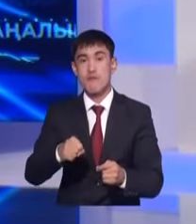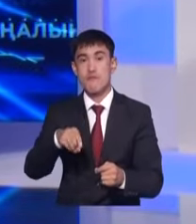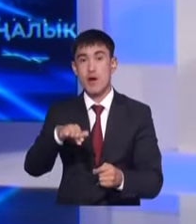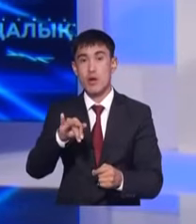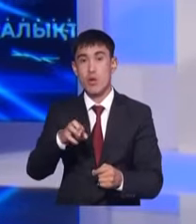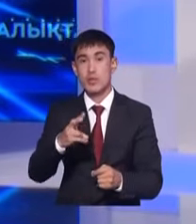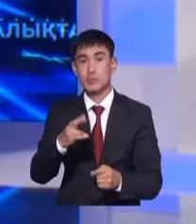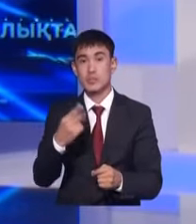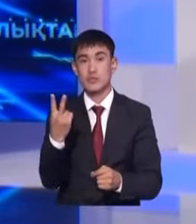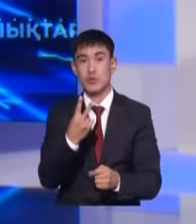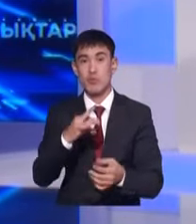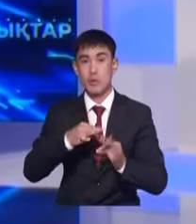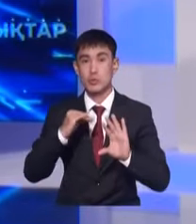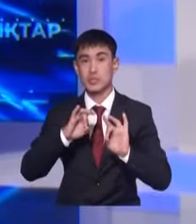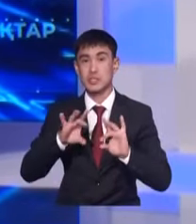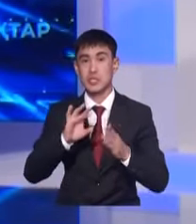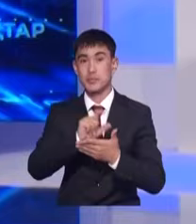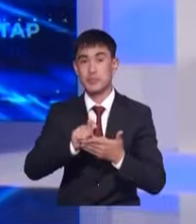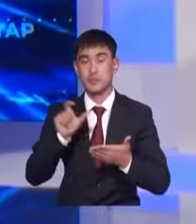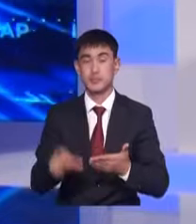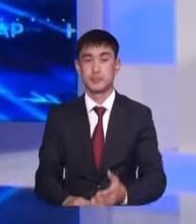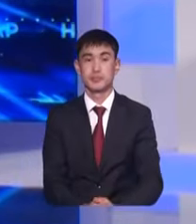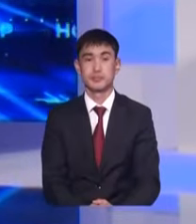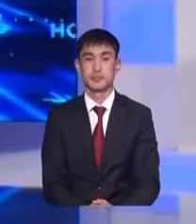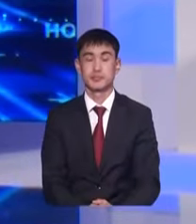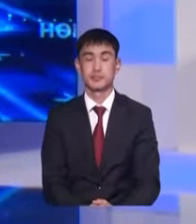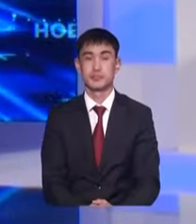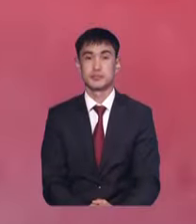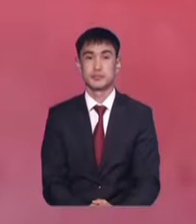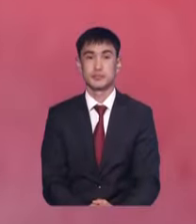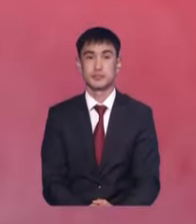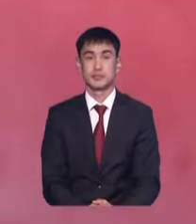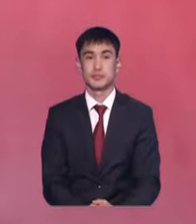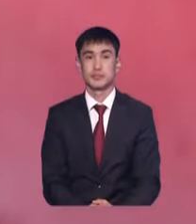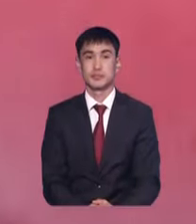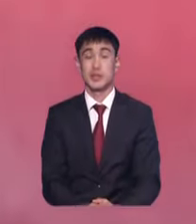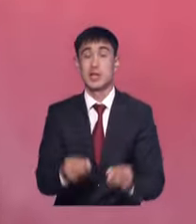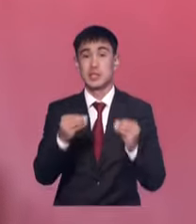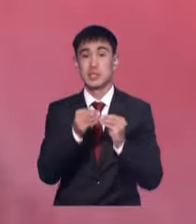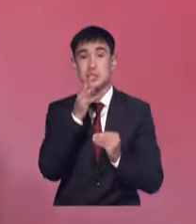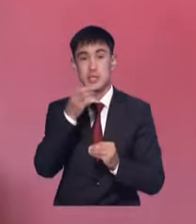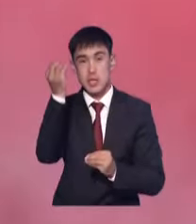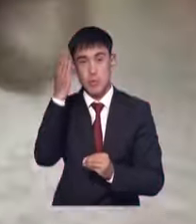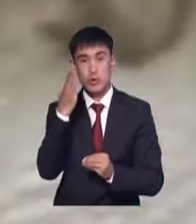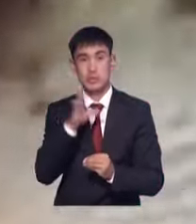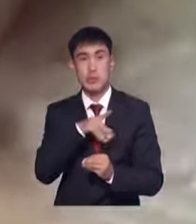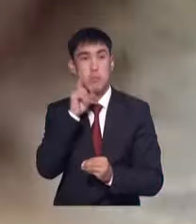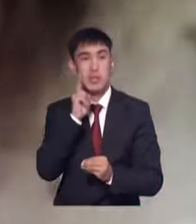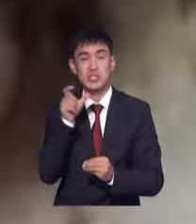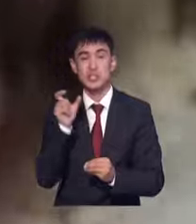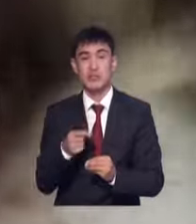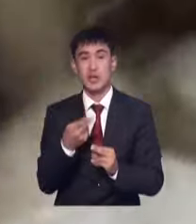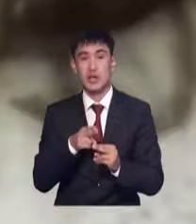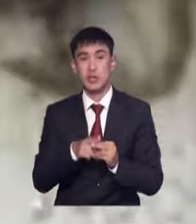II. Подробности зарубежных новостей в материале нашего корреспондента. Десятилетняя японка стала самым молодым